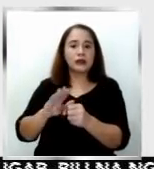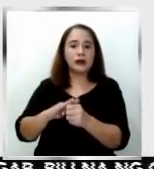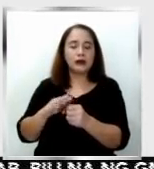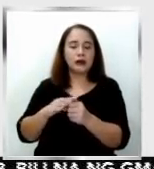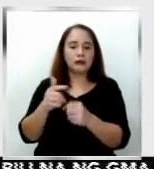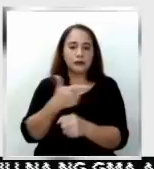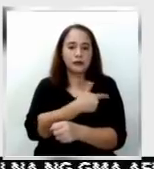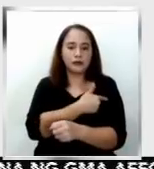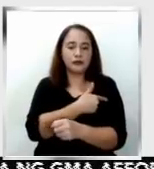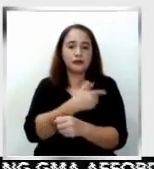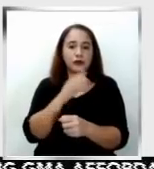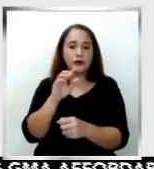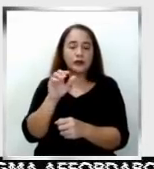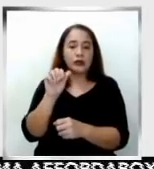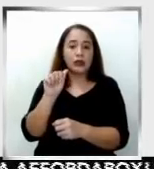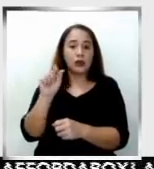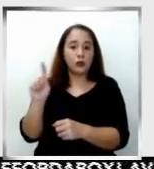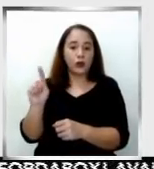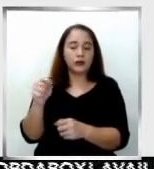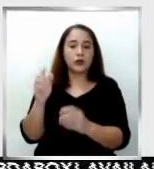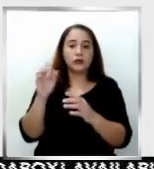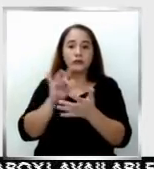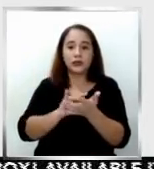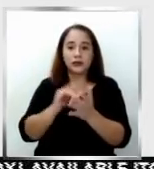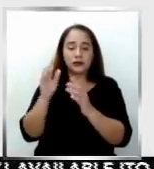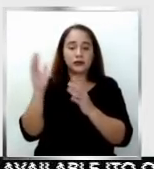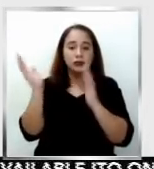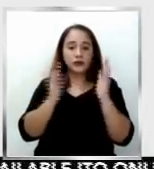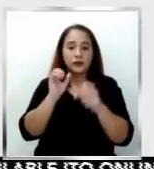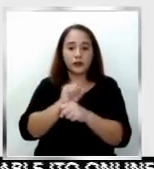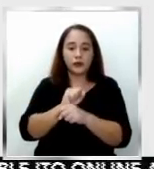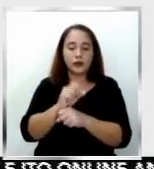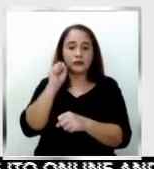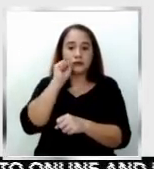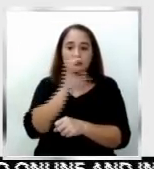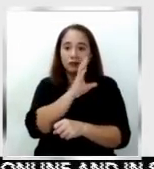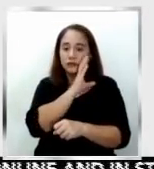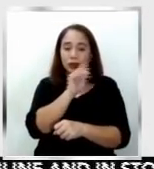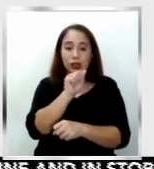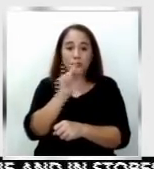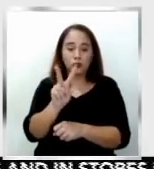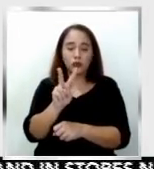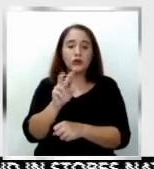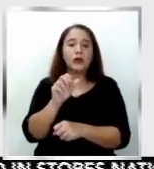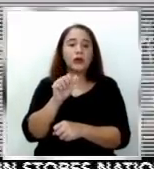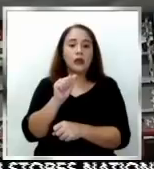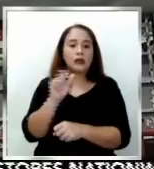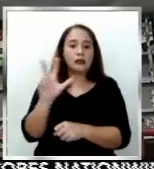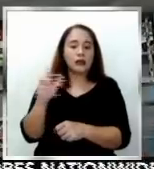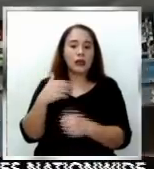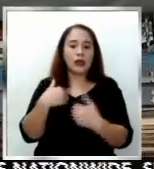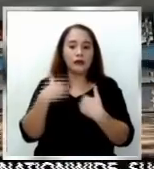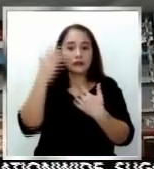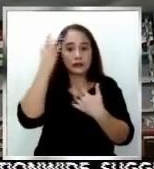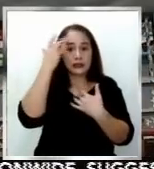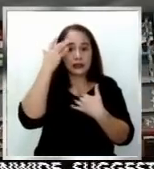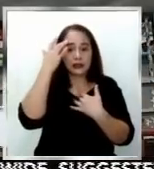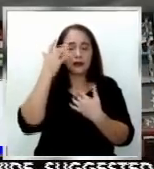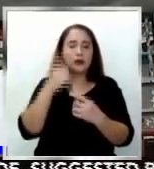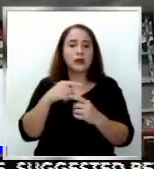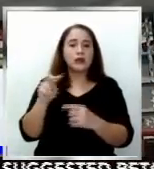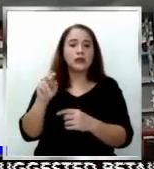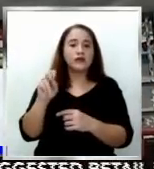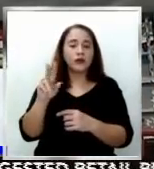category A1 o medical frontliners, A2 o senior citizens, at A3 o mga may comorbidity. Sa Navota City